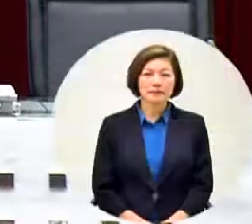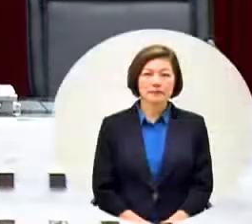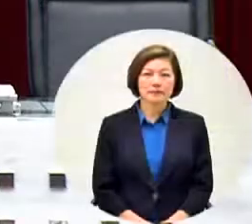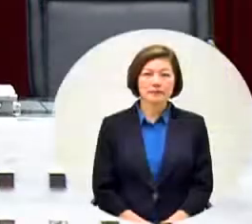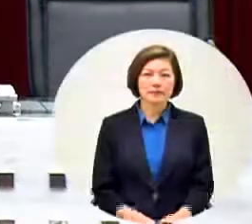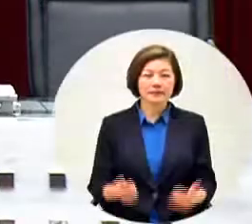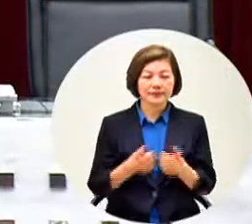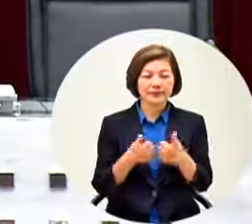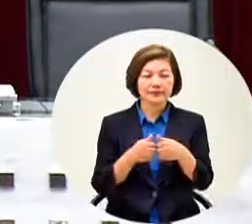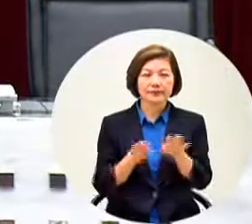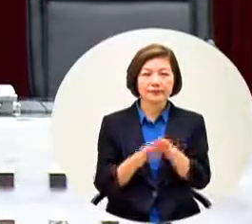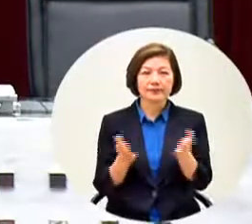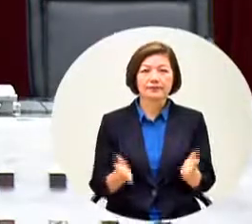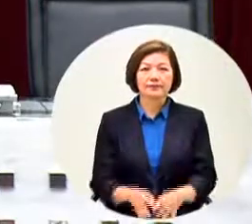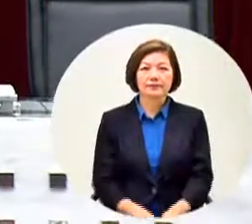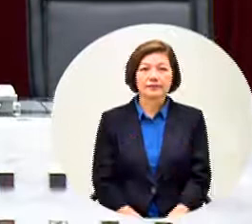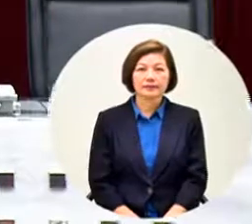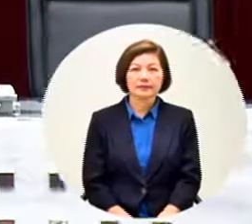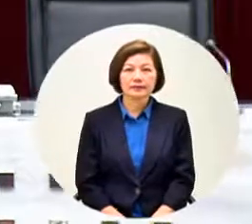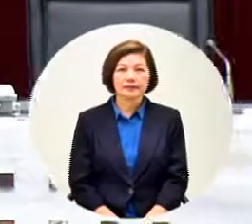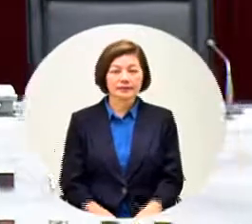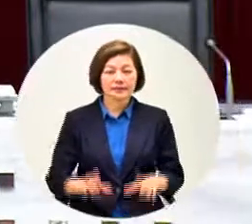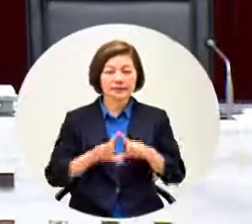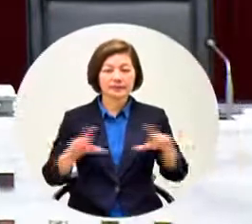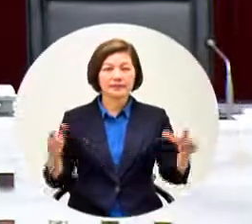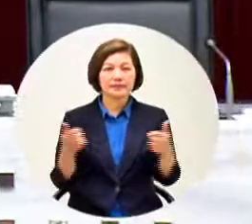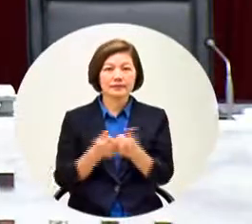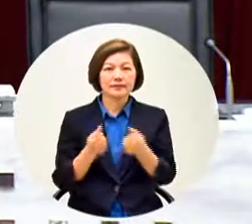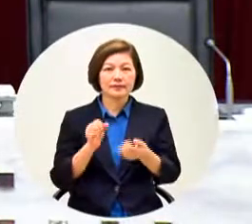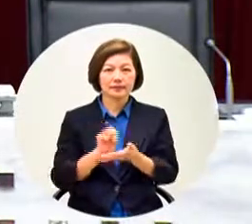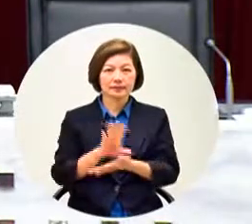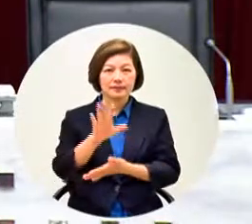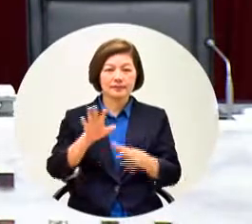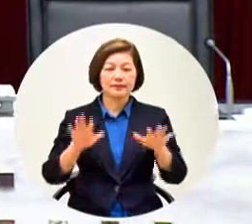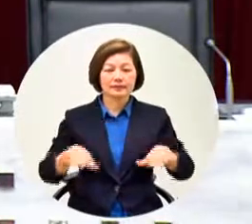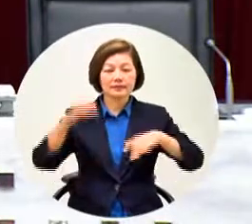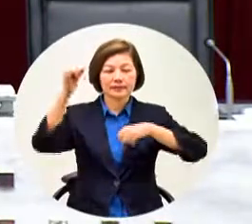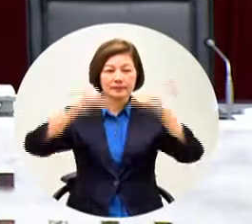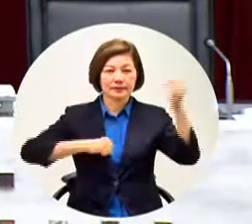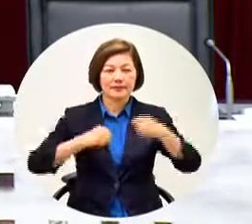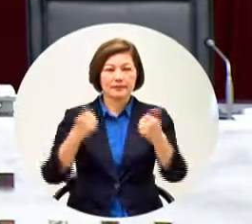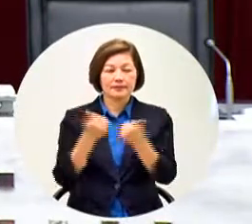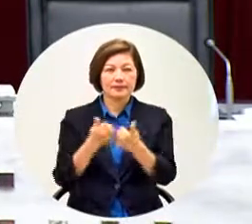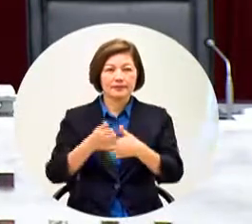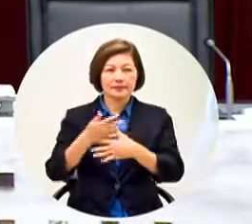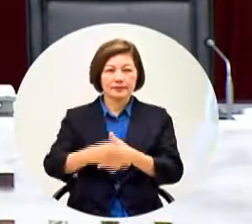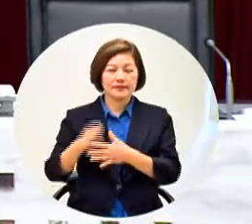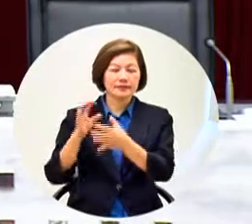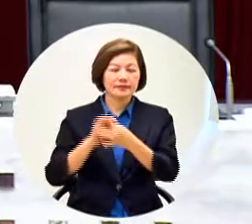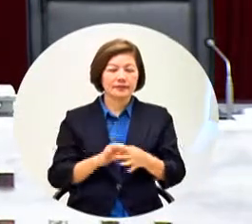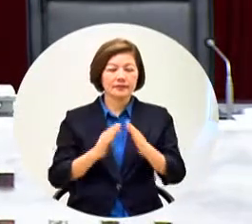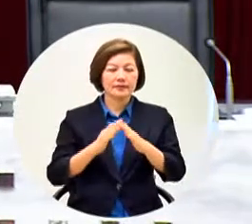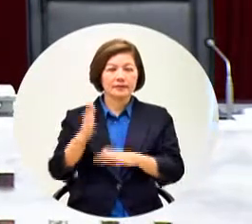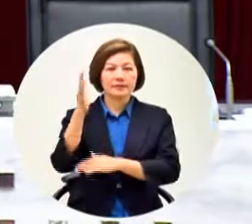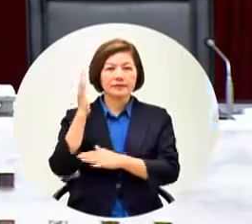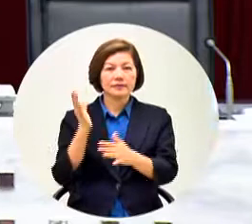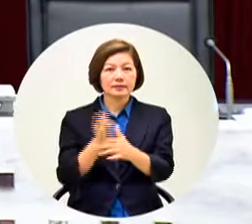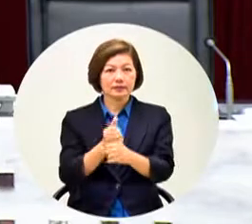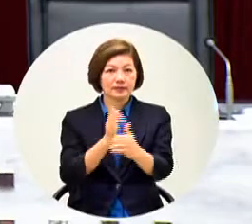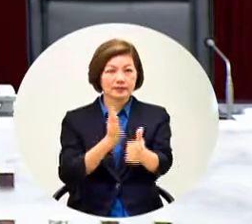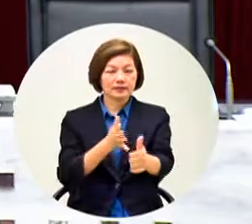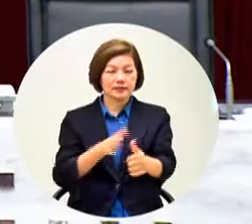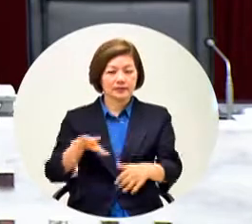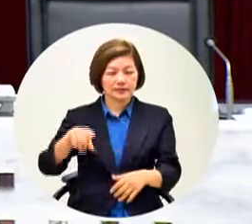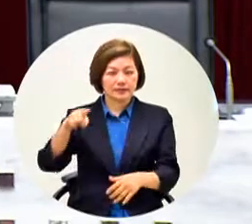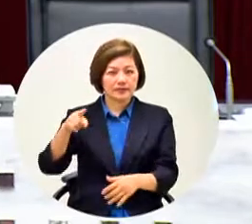开会开始，向大会报告，今天上午的议程继续市政总质询，我们请今天第一